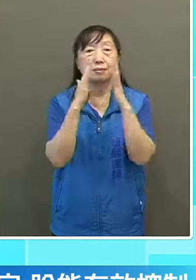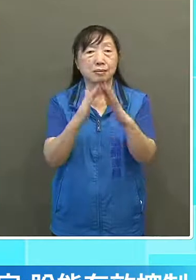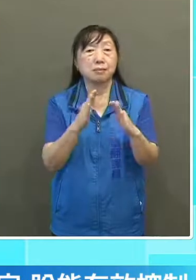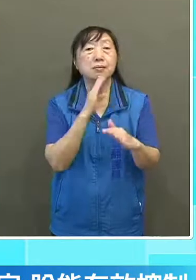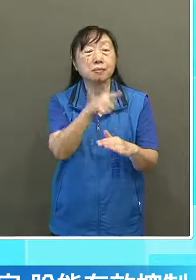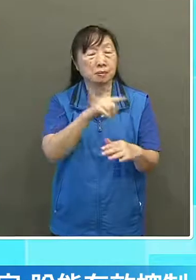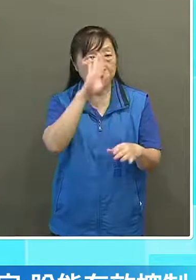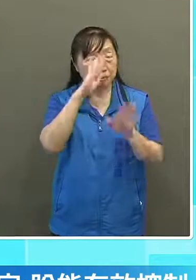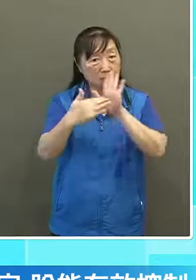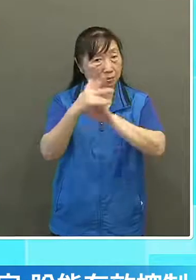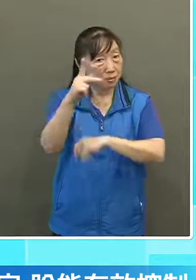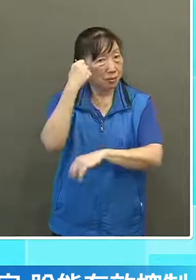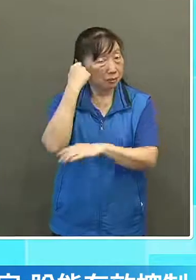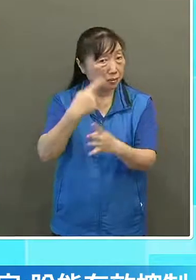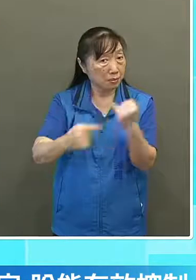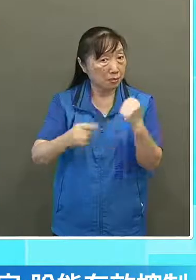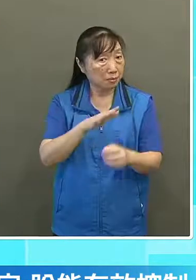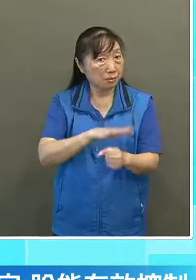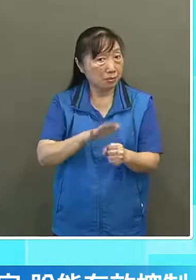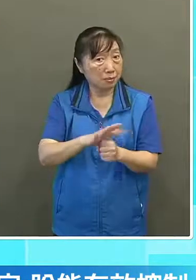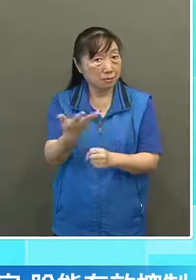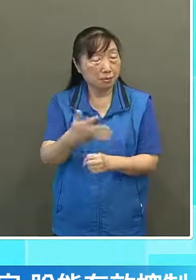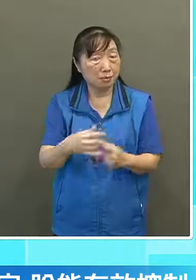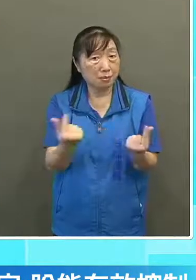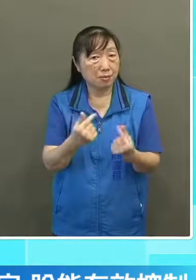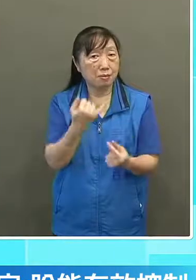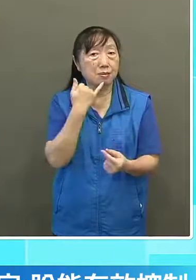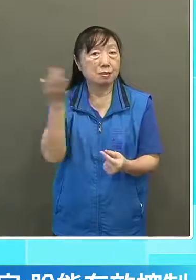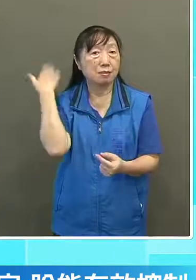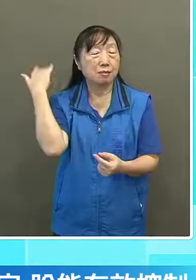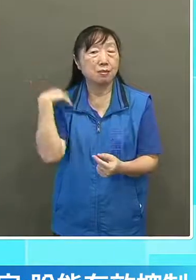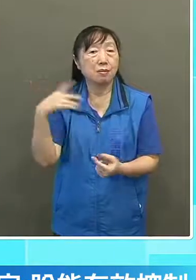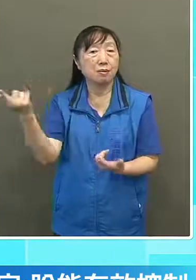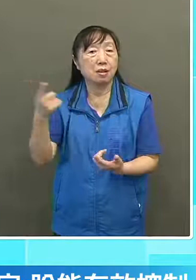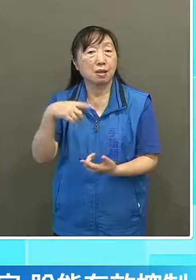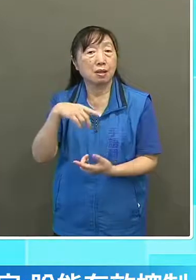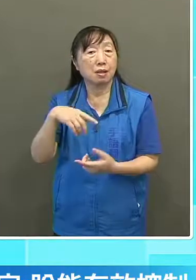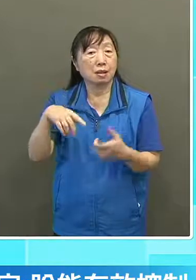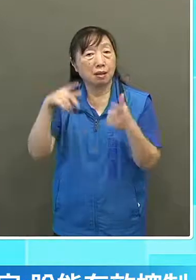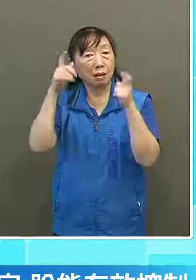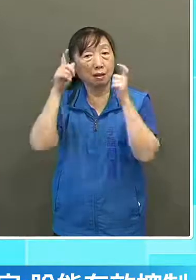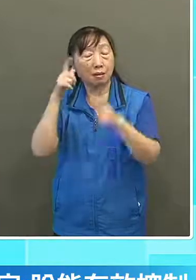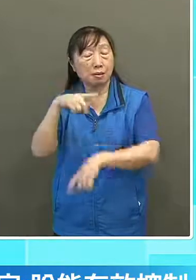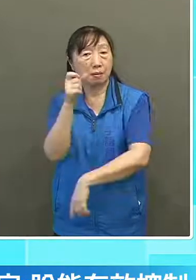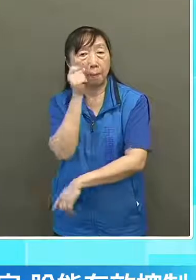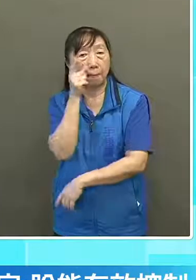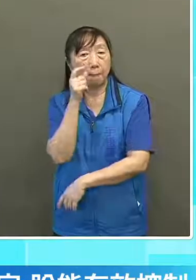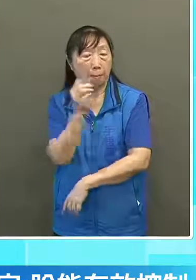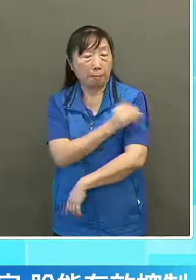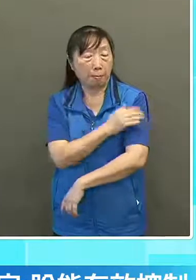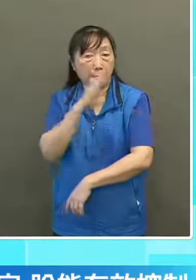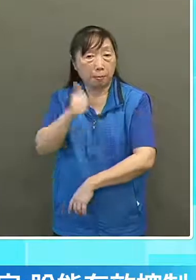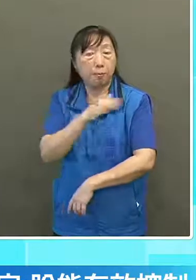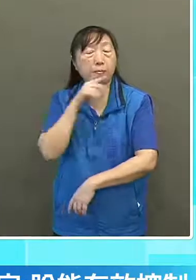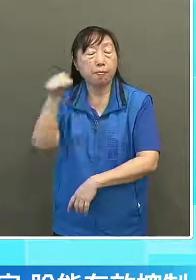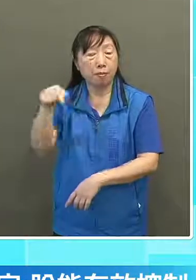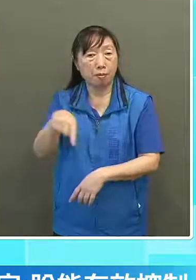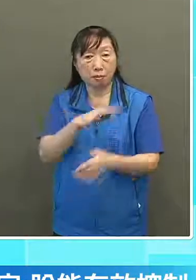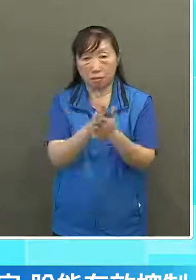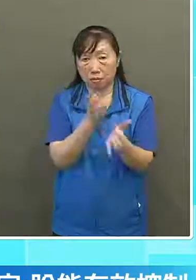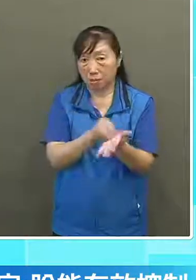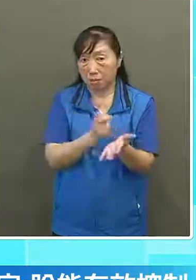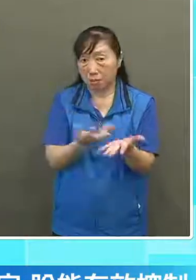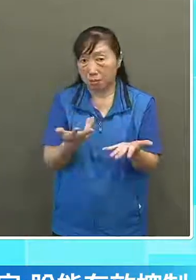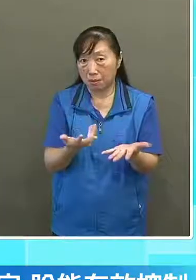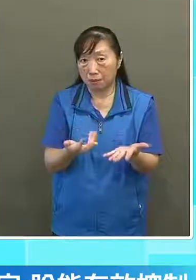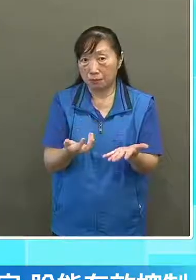能够用吗？市长之后会不会采取像陈其迈铁腕封楼的做法呢？ 目前新北市已经